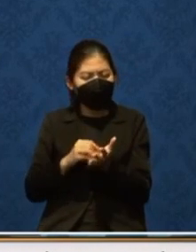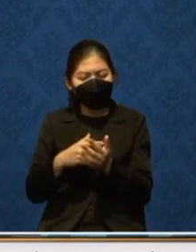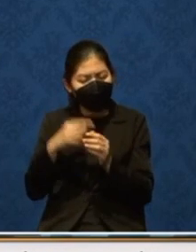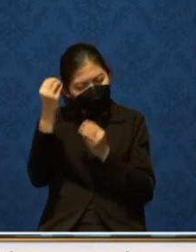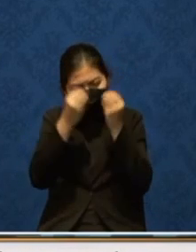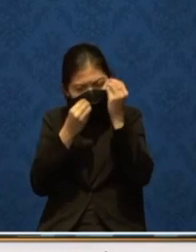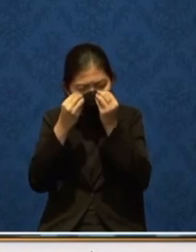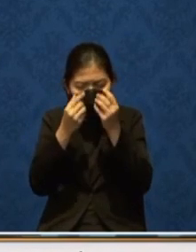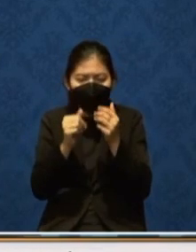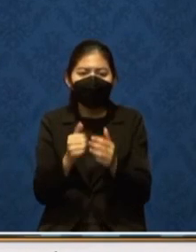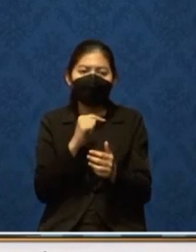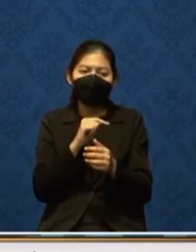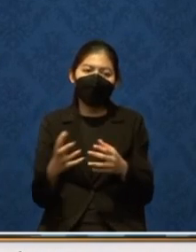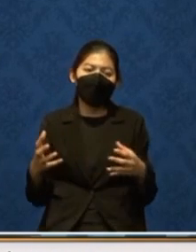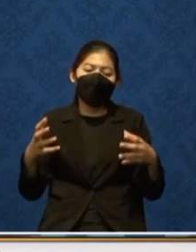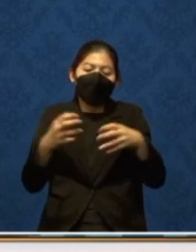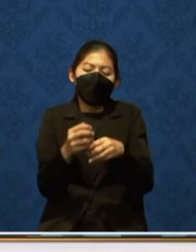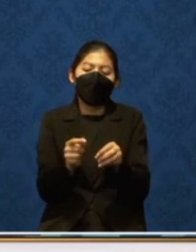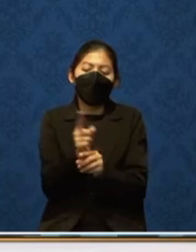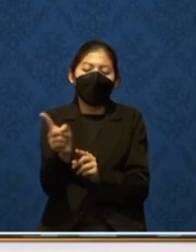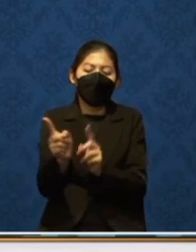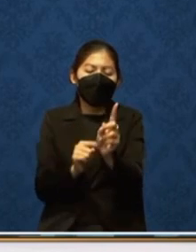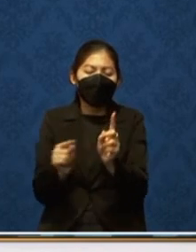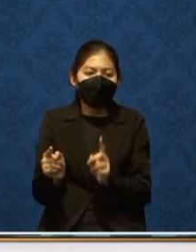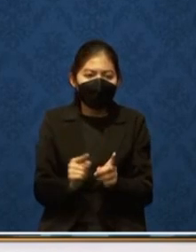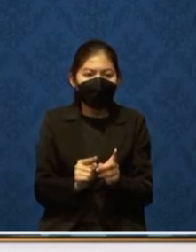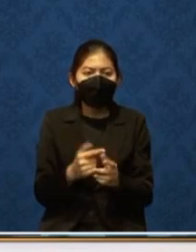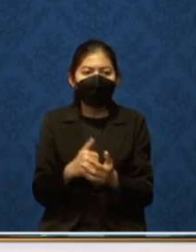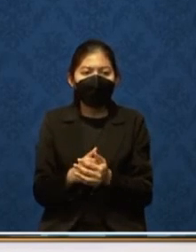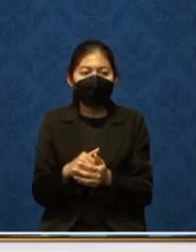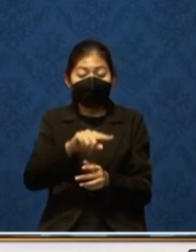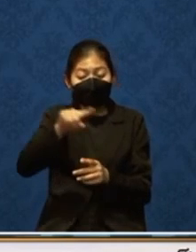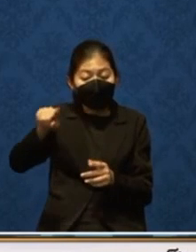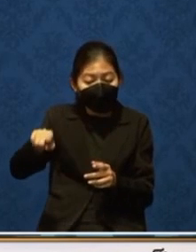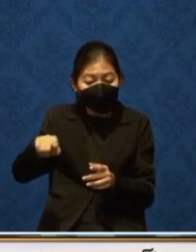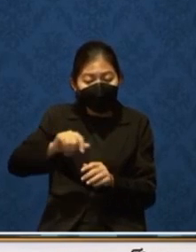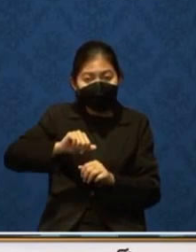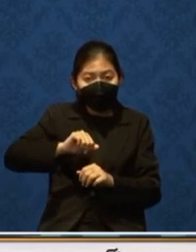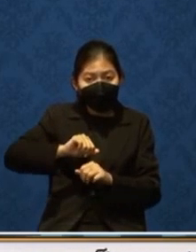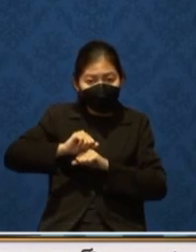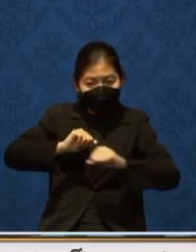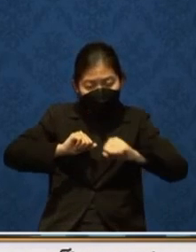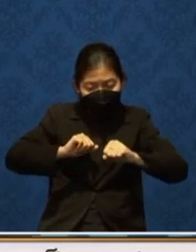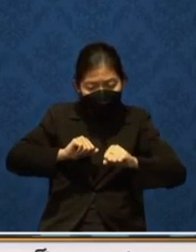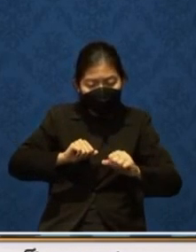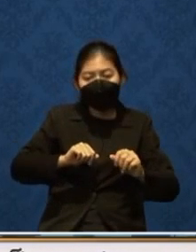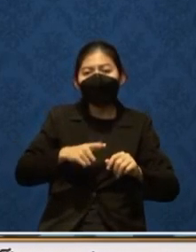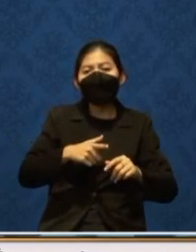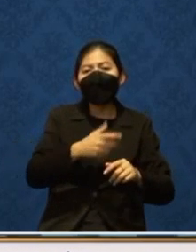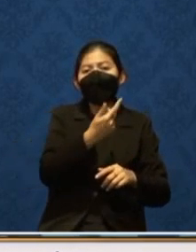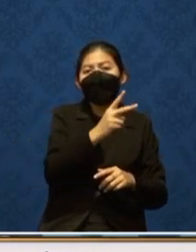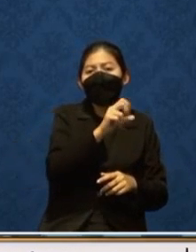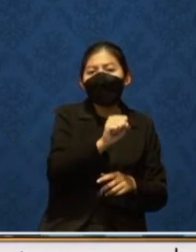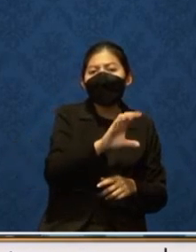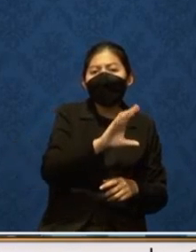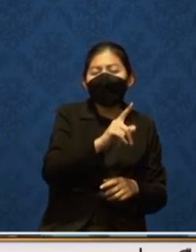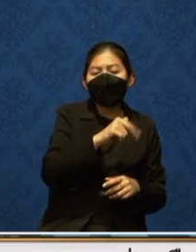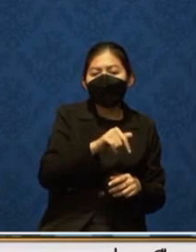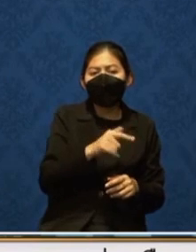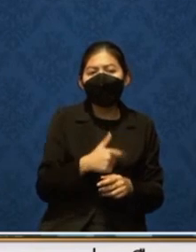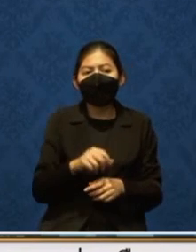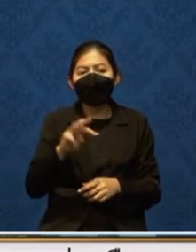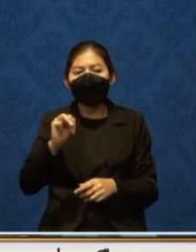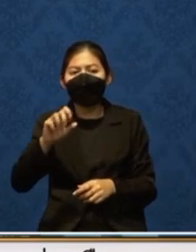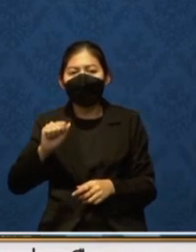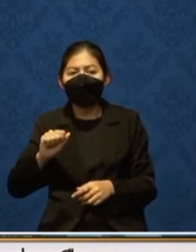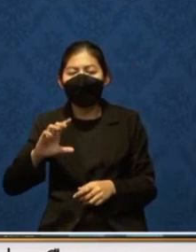เสรแล้ถเอามากองกองรูปกันก็คือได้เปภาพซ้ายผมเรีกวาแนแ่บทยคคอสช.แต่ MR Map ทํา